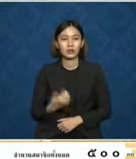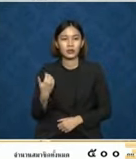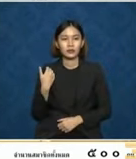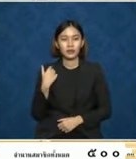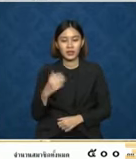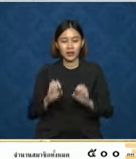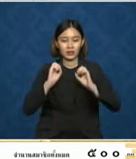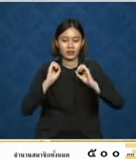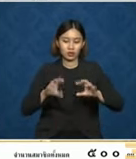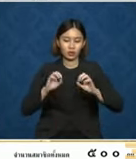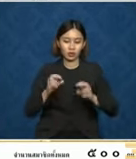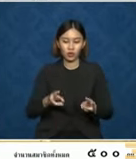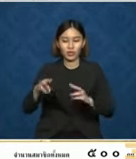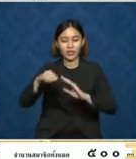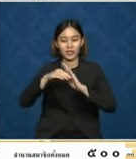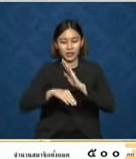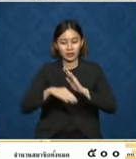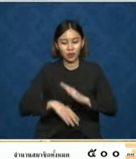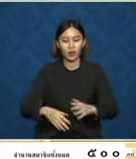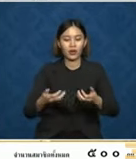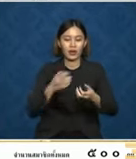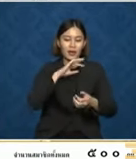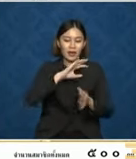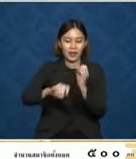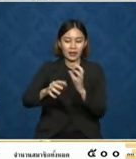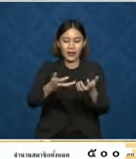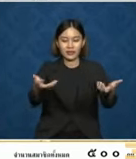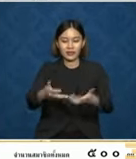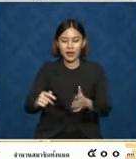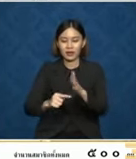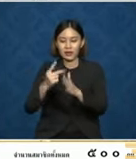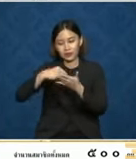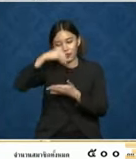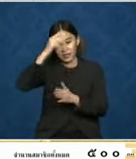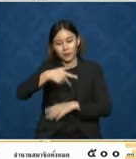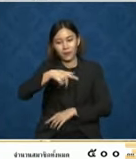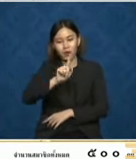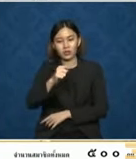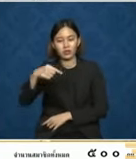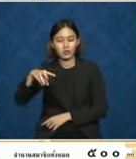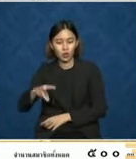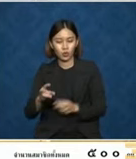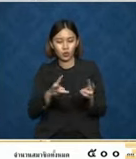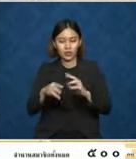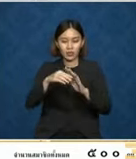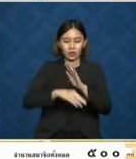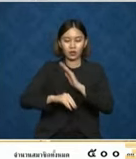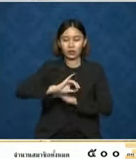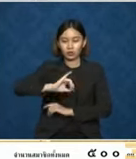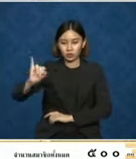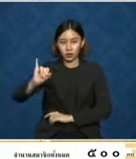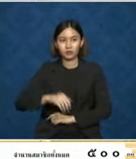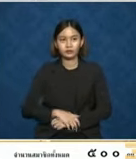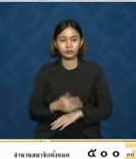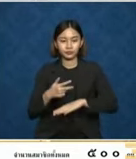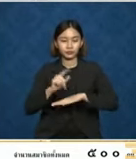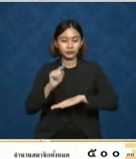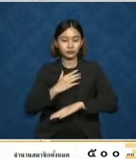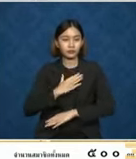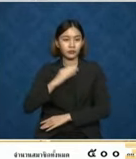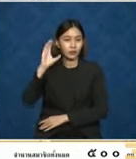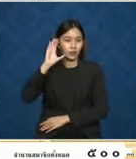กฝังการแยกขยะตั้งแต่ระดับปฐมวัยเลยนะครับให้รู้วิธีการแยกขยะที่ถูกต้องท่านประธานครับผ